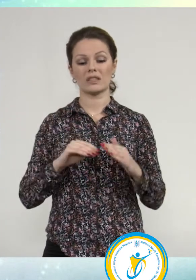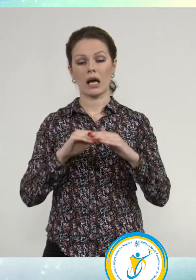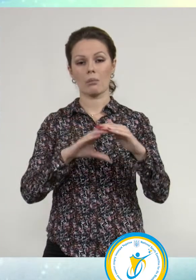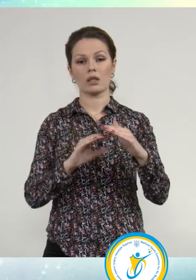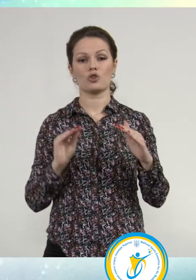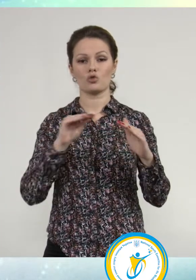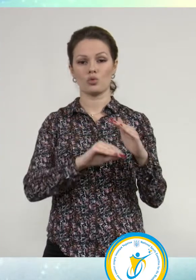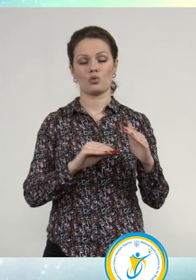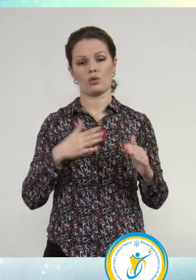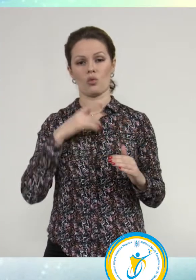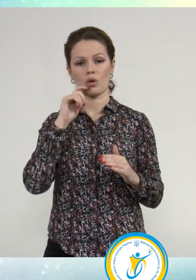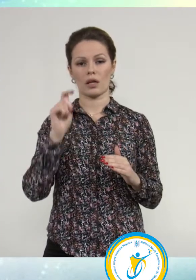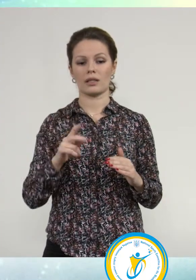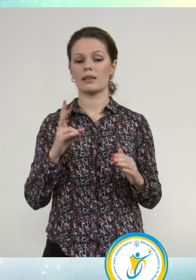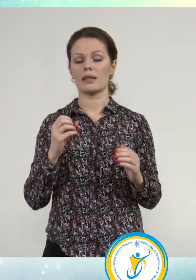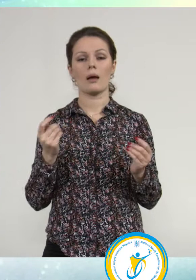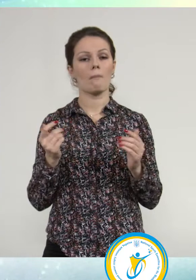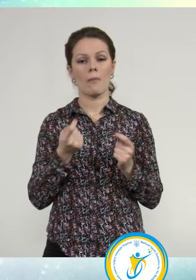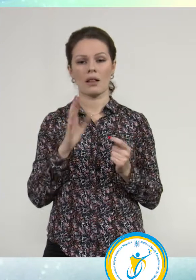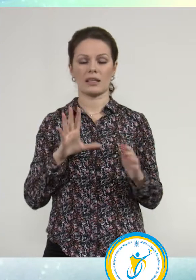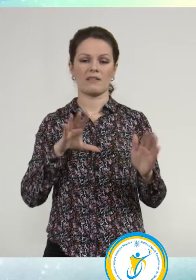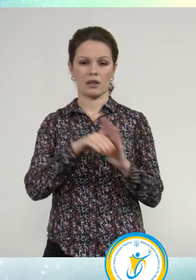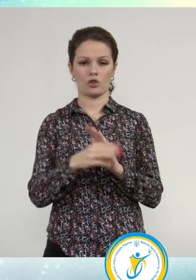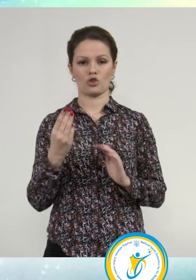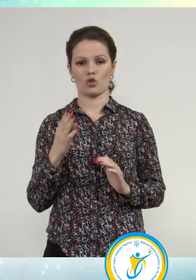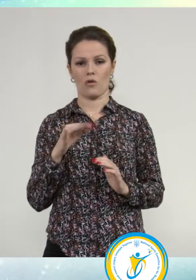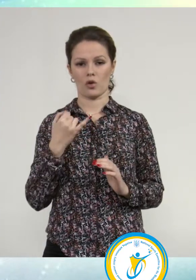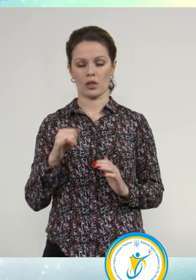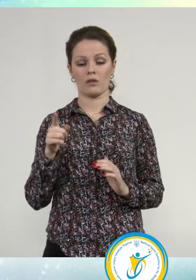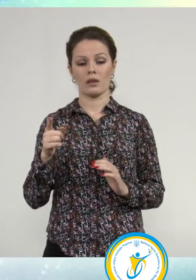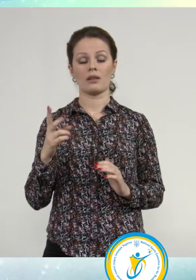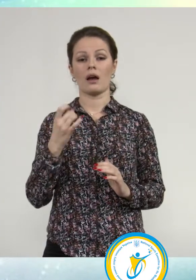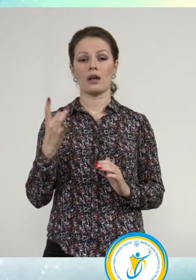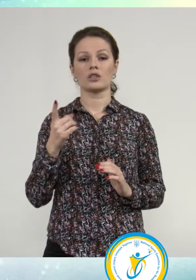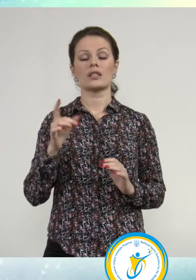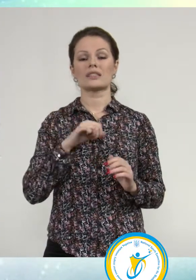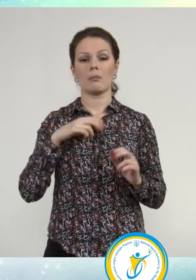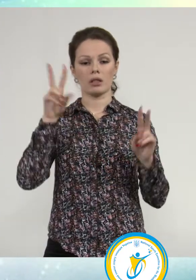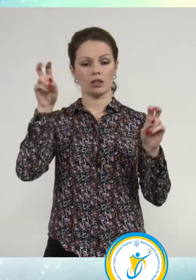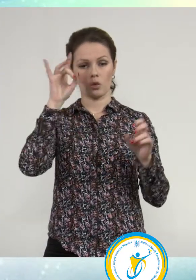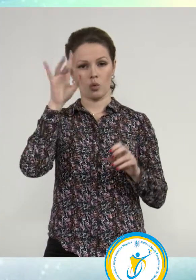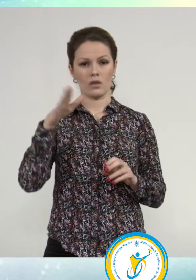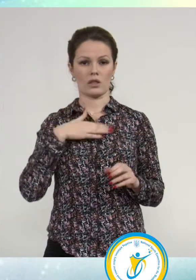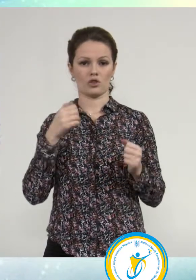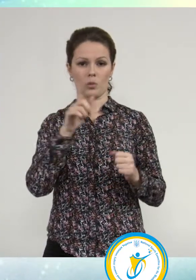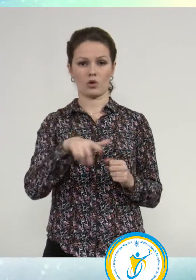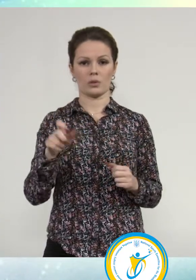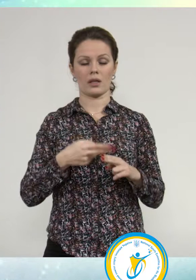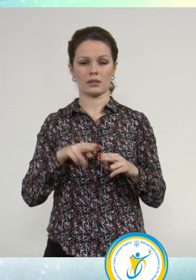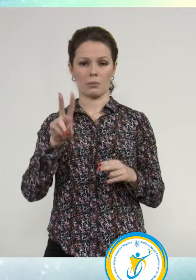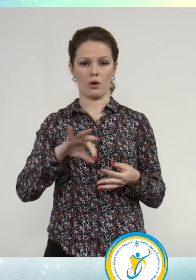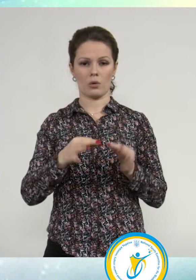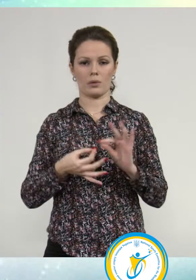– теж неабиякий черговий вклад Шишкової. Вона наразі найтитулованіша серед наших спортсменів на цій